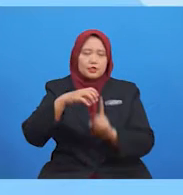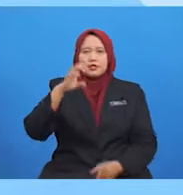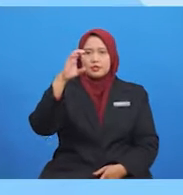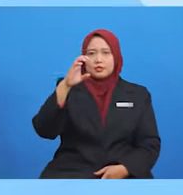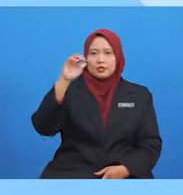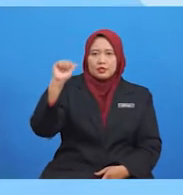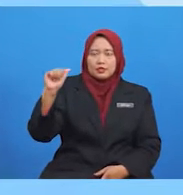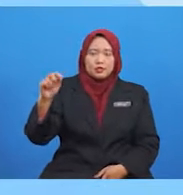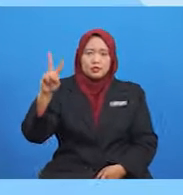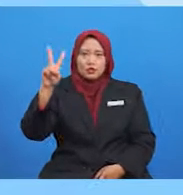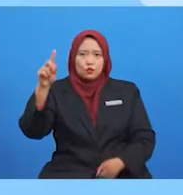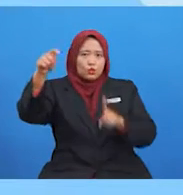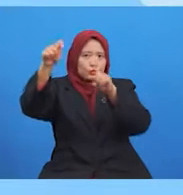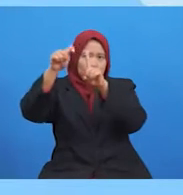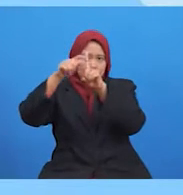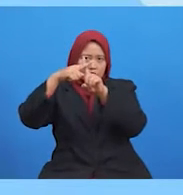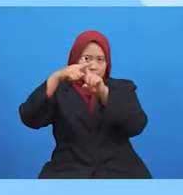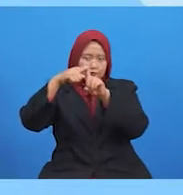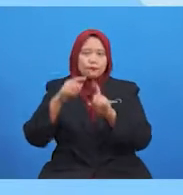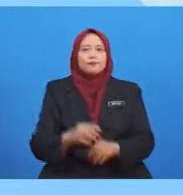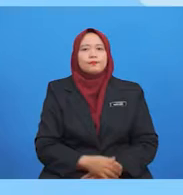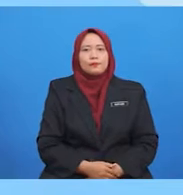kalsium, Ca2 positif.